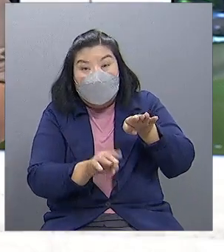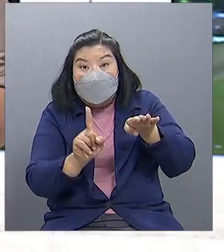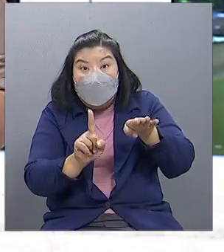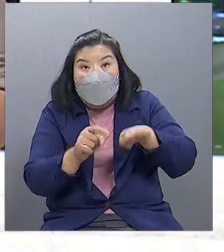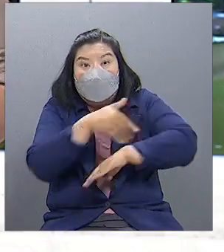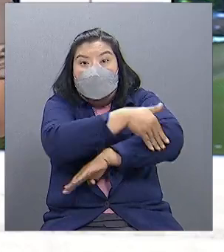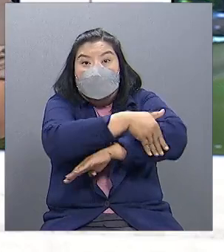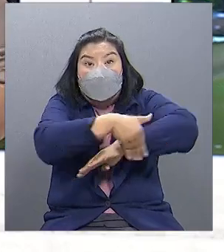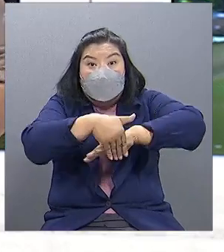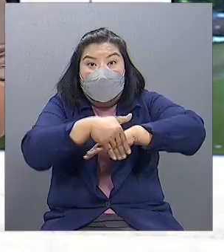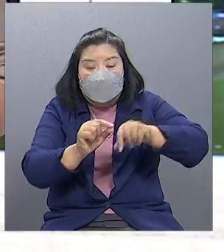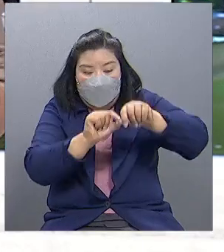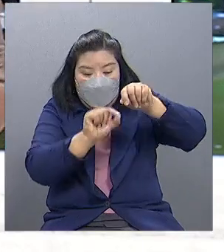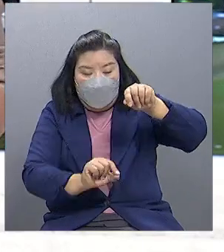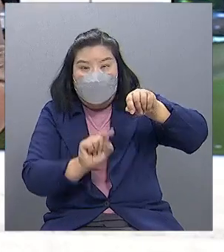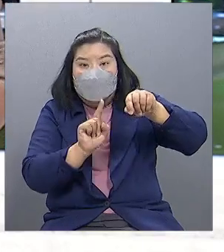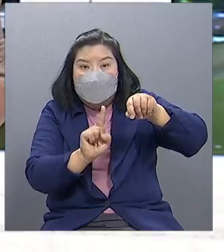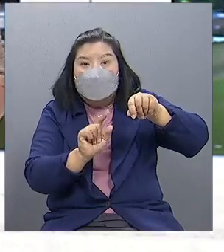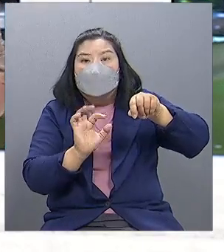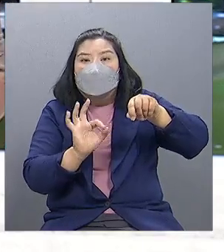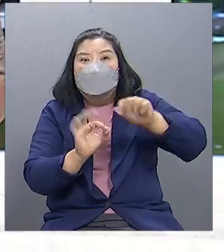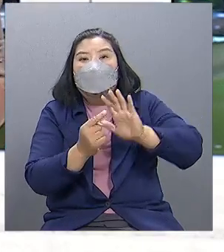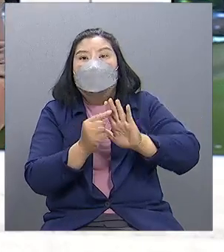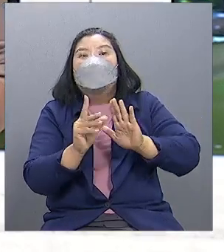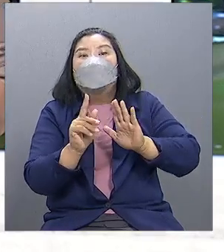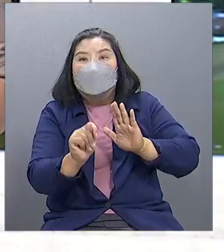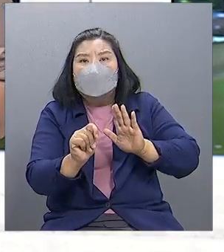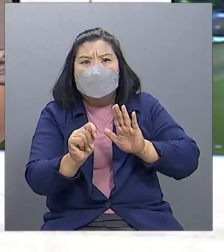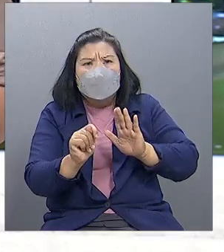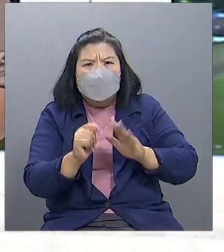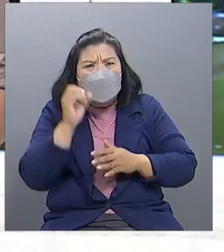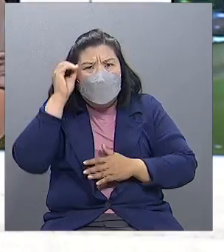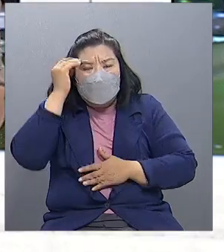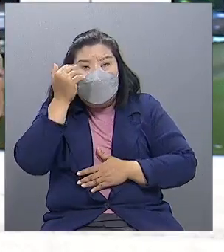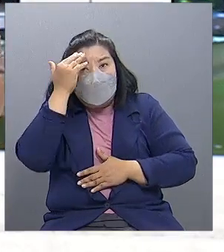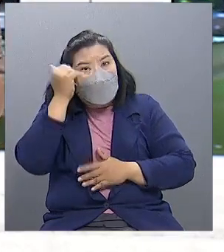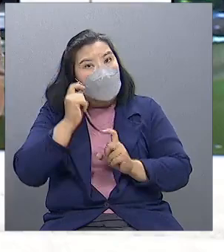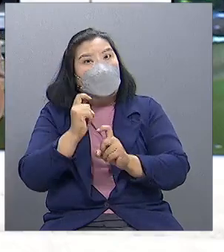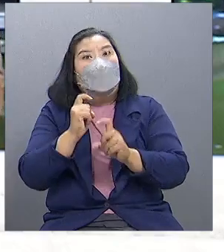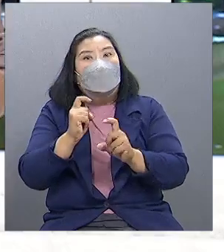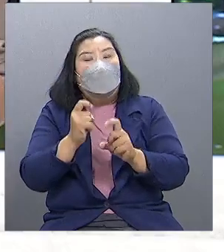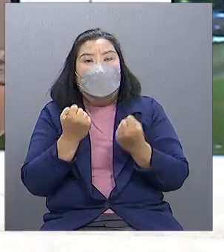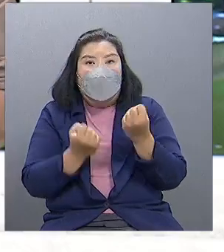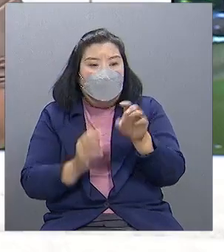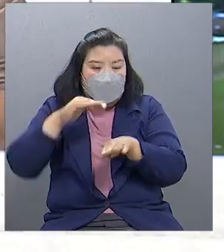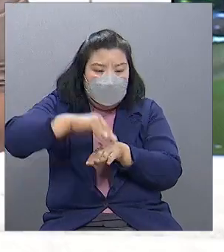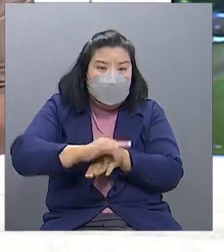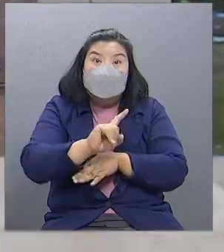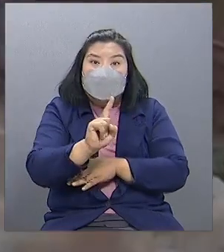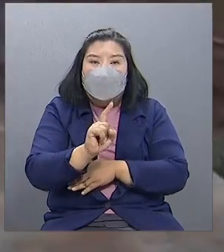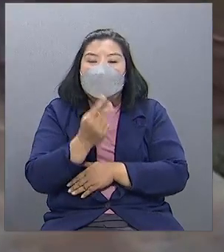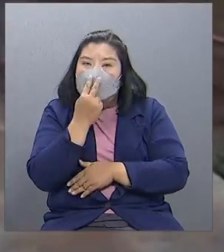เซนติเมตรนะคะไม่น่าจะเกิดขได้เลย เพระวาอัตรรายนั้นอาจจะเกิดขึ้นกผกบขี่เอไปดูกัค่ะ ที่นครรัสีมา